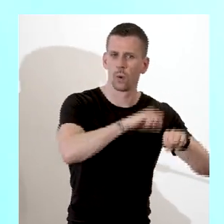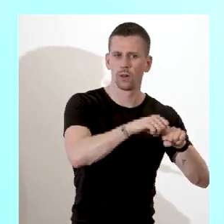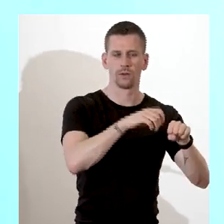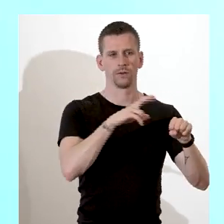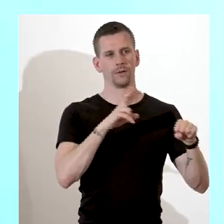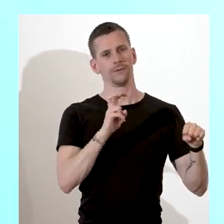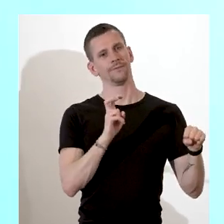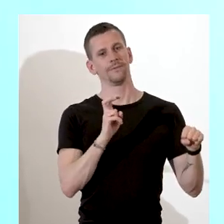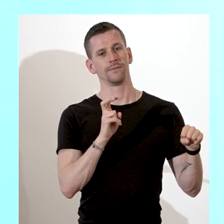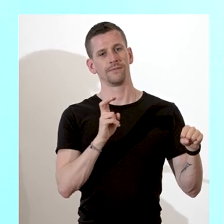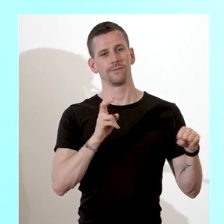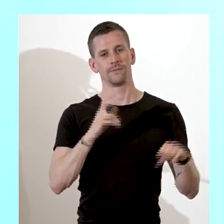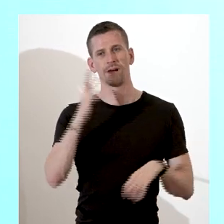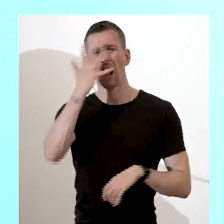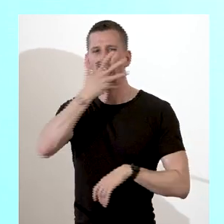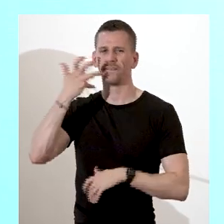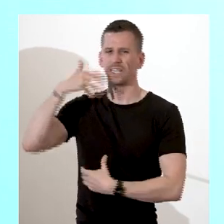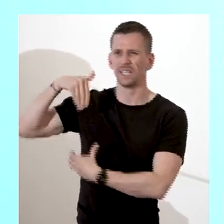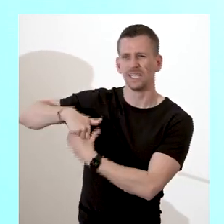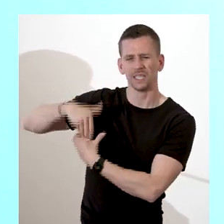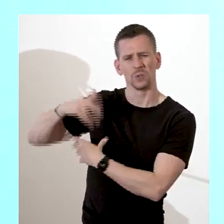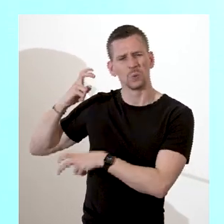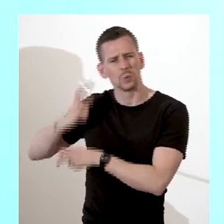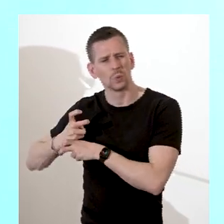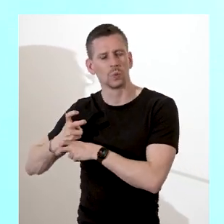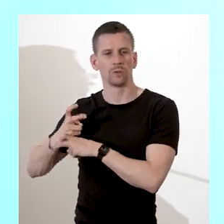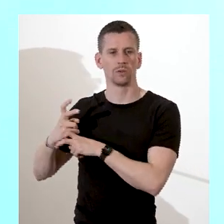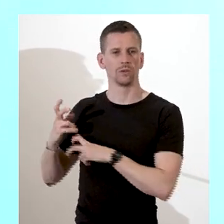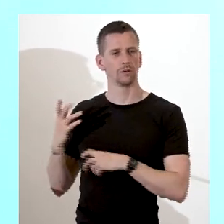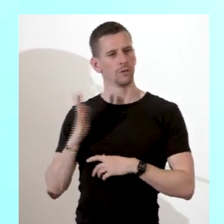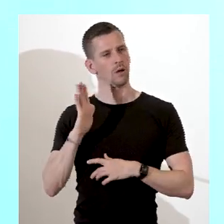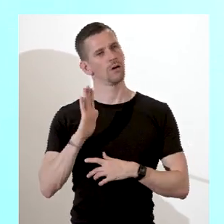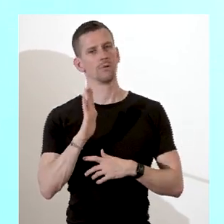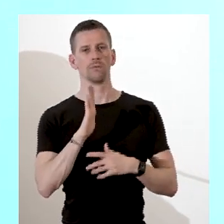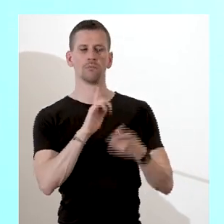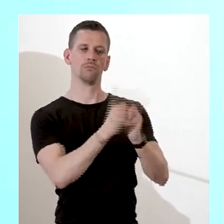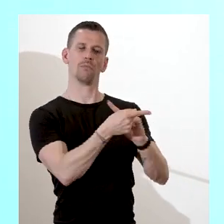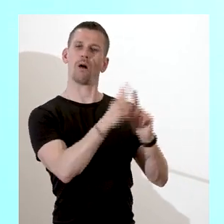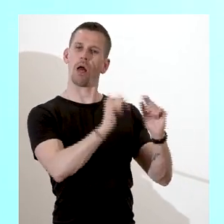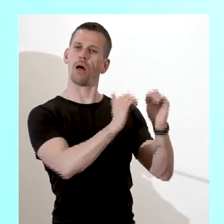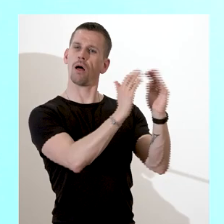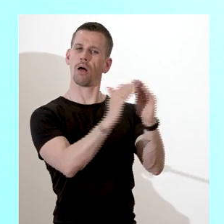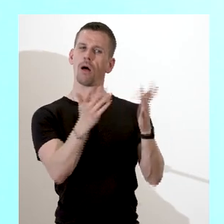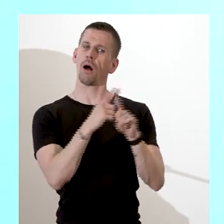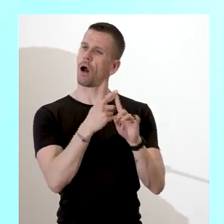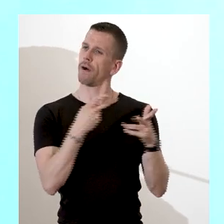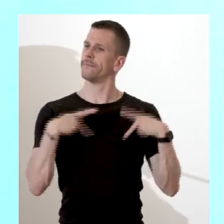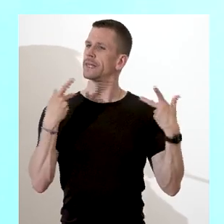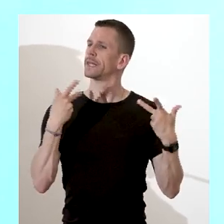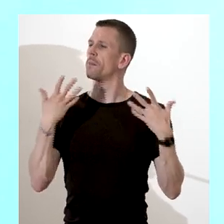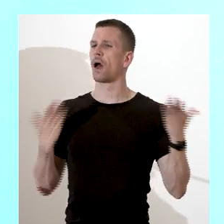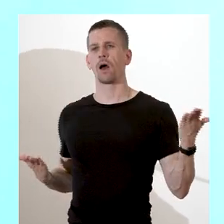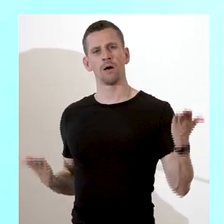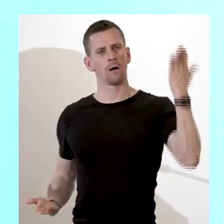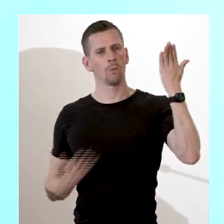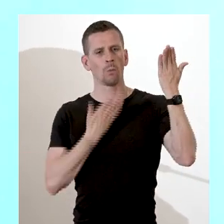restés en Afrique et que les esclaves sont bien traités dans les habitations coloniales. Ceux qui prétendent le contraire sont